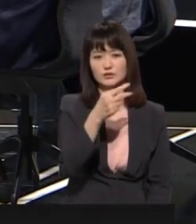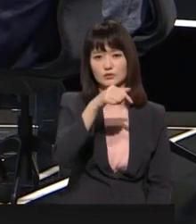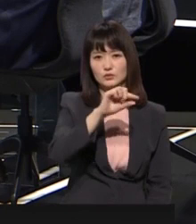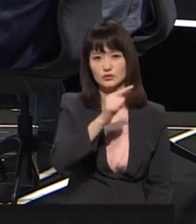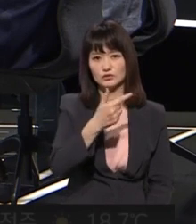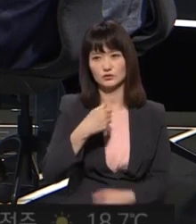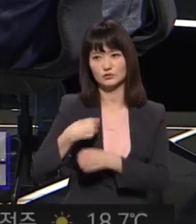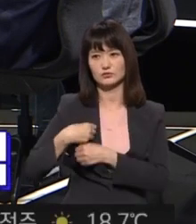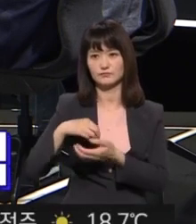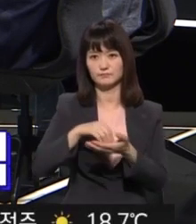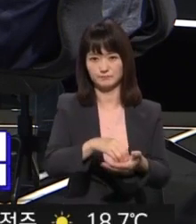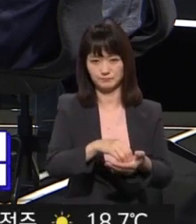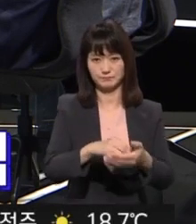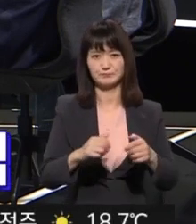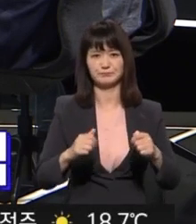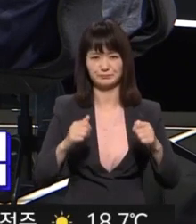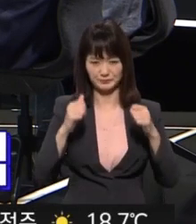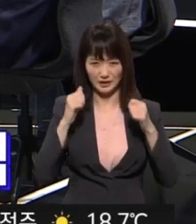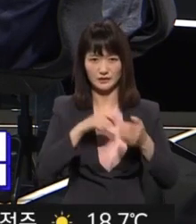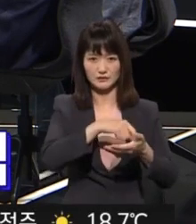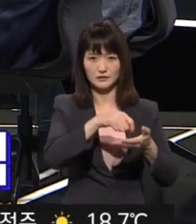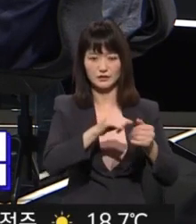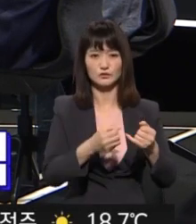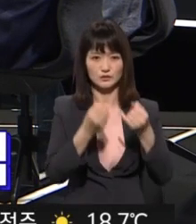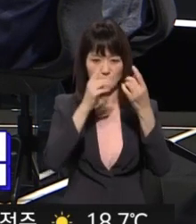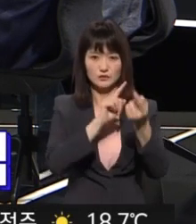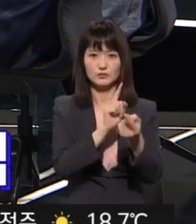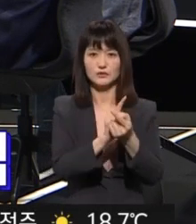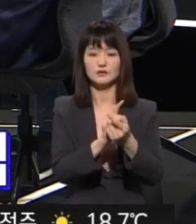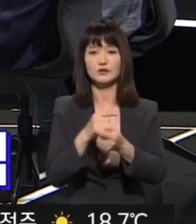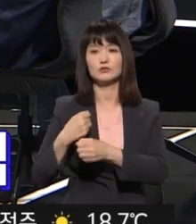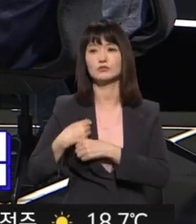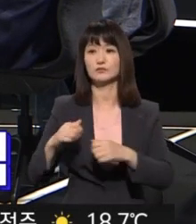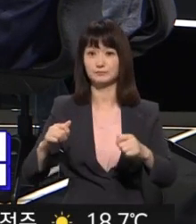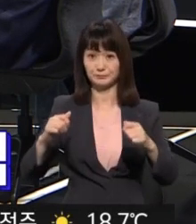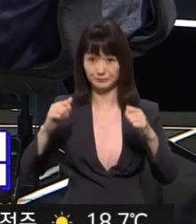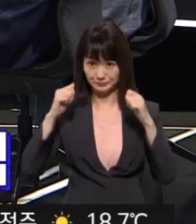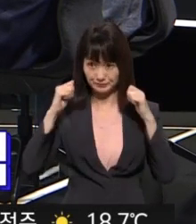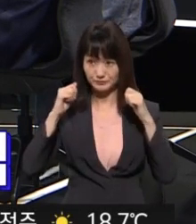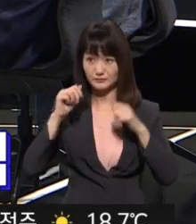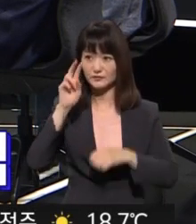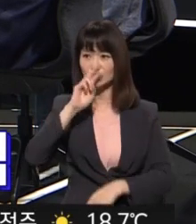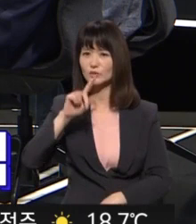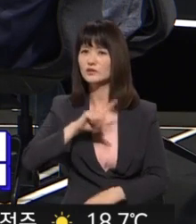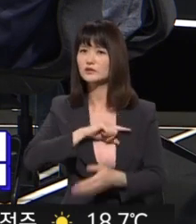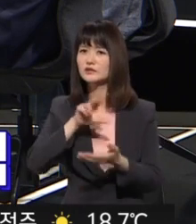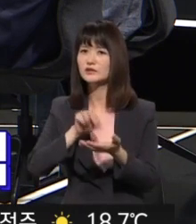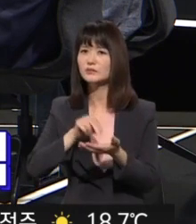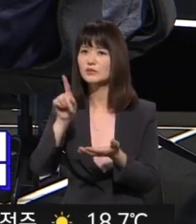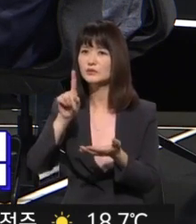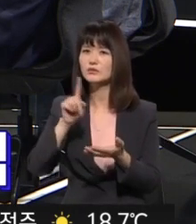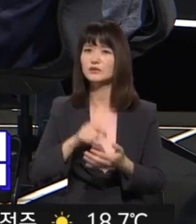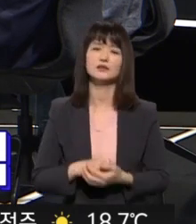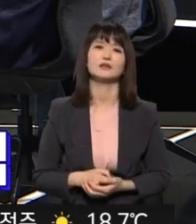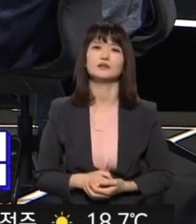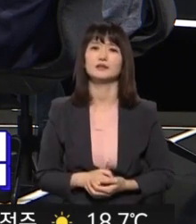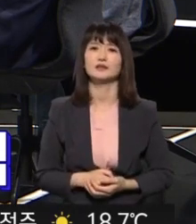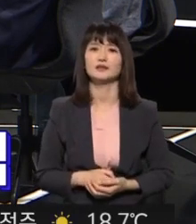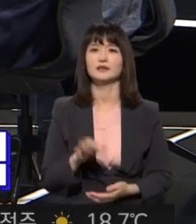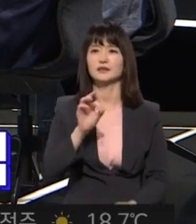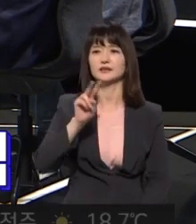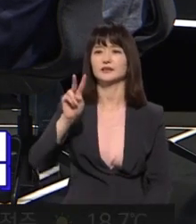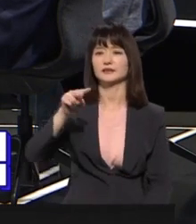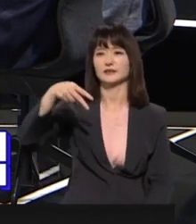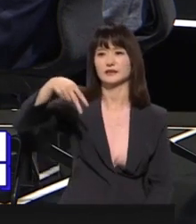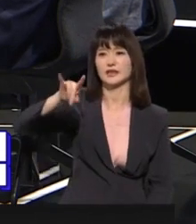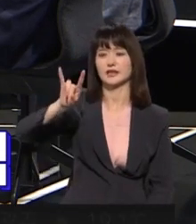예, 작곡가를 새로 만나서 제대하고 나서 이 갑자기 노래 제목이 생각났네. 겨울꽃이 아니었는데